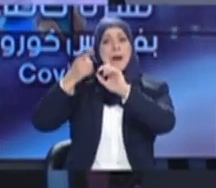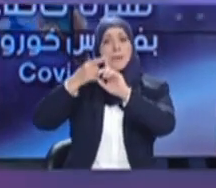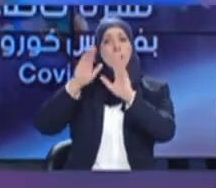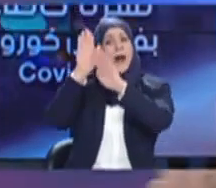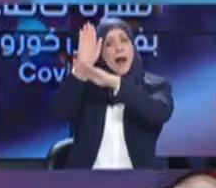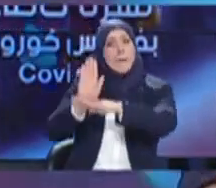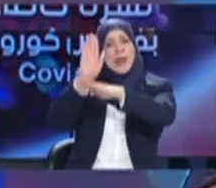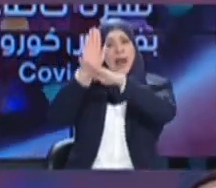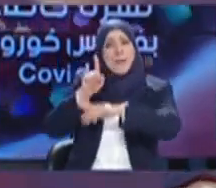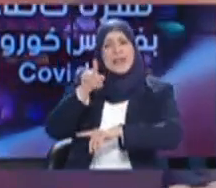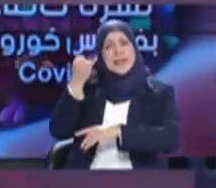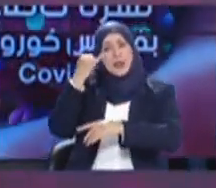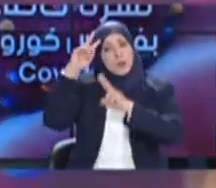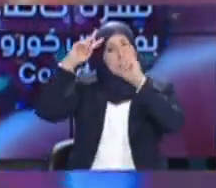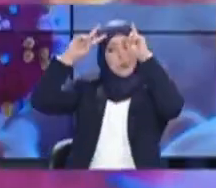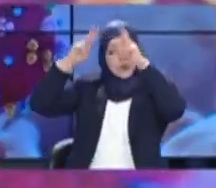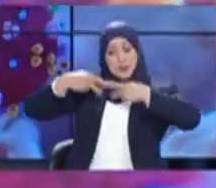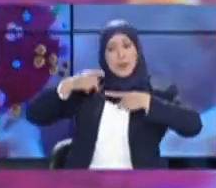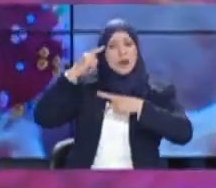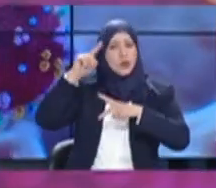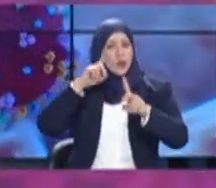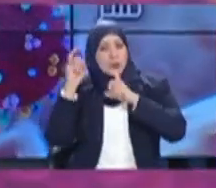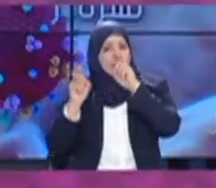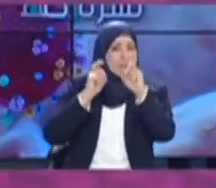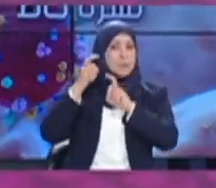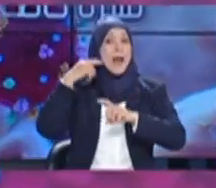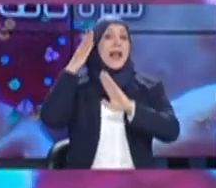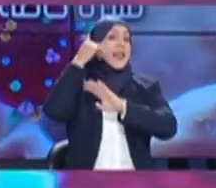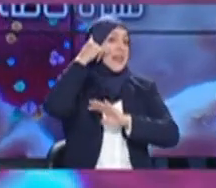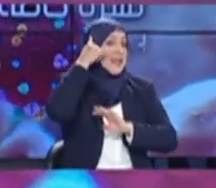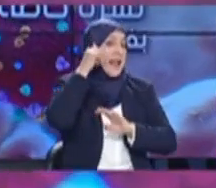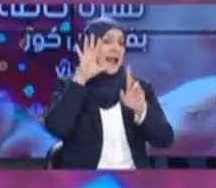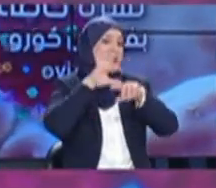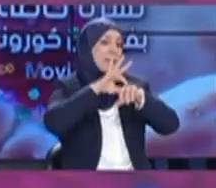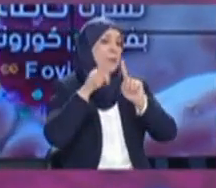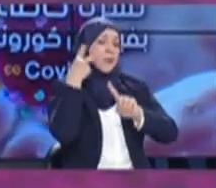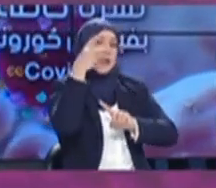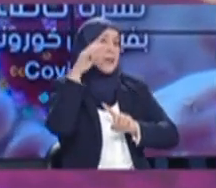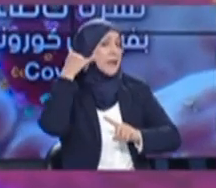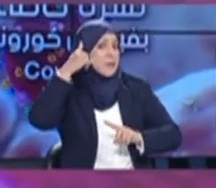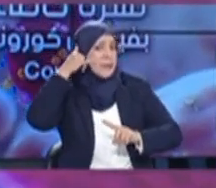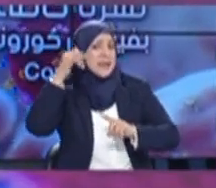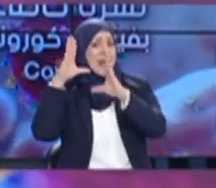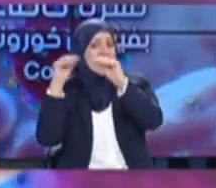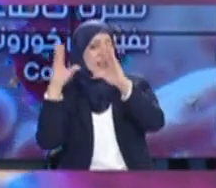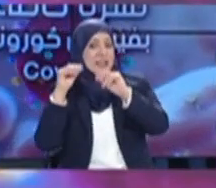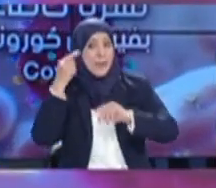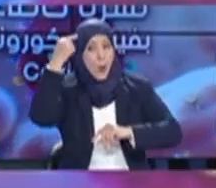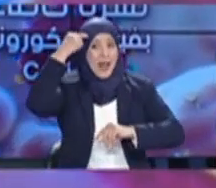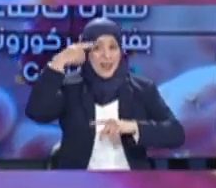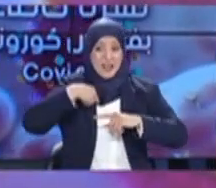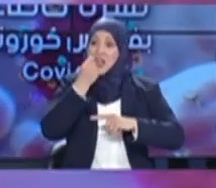كل مريض يشك في حاجه يتصل بالطبيب نتاعو الاخصائي ويزيد يفسر له وما يوقفش الدواء من راسه. اما بالنسبه